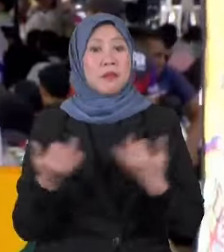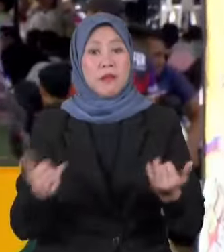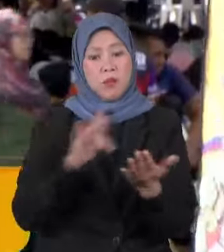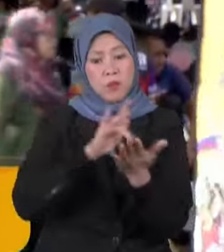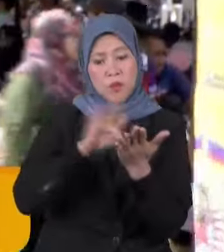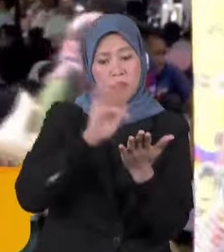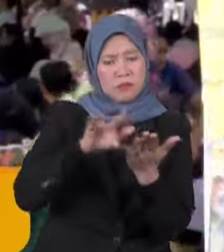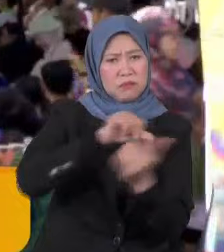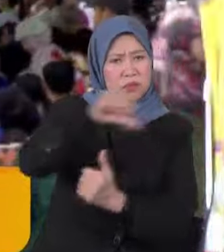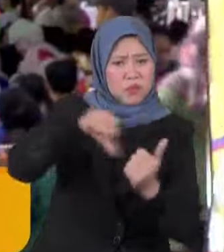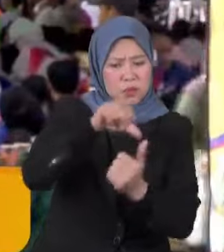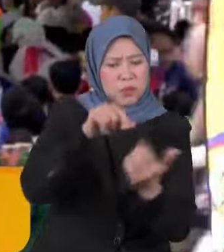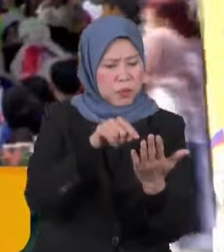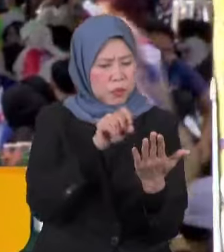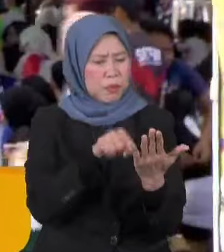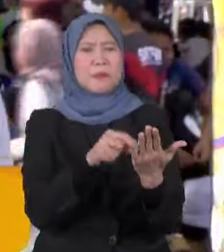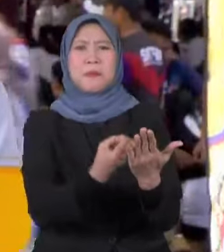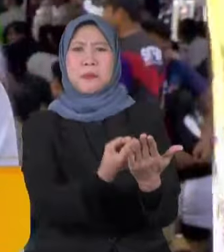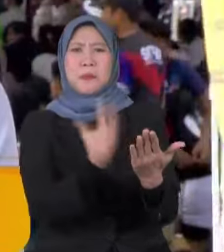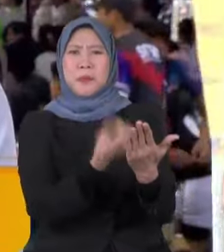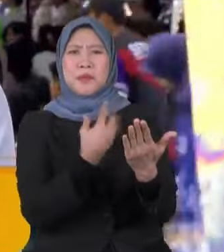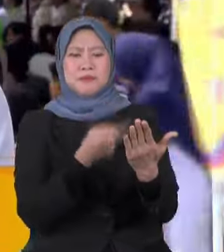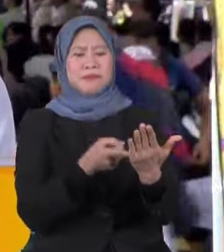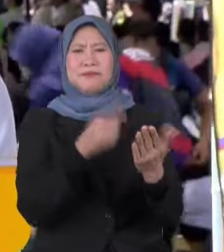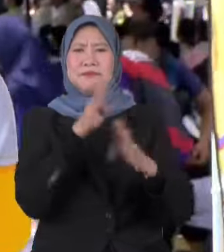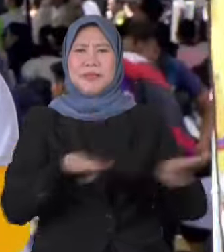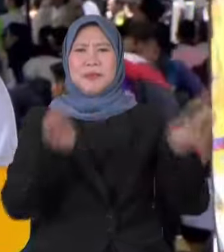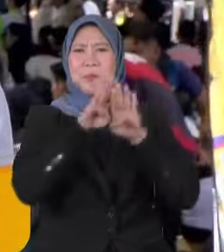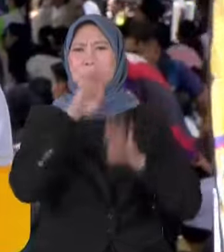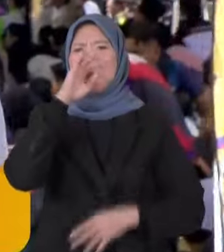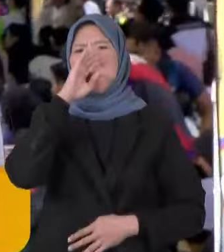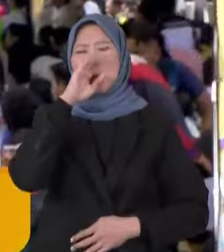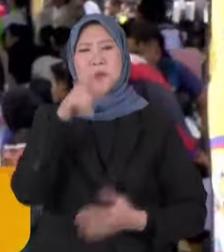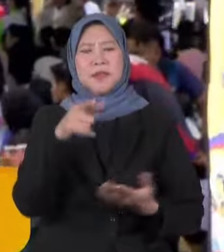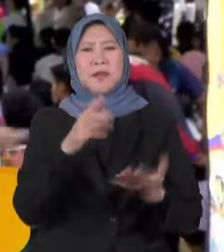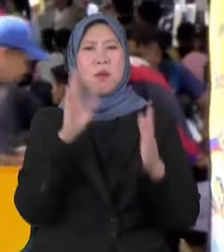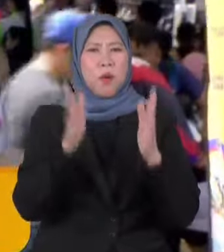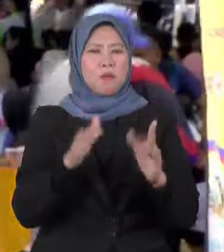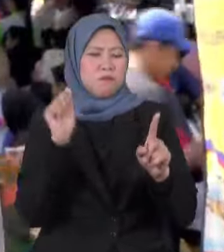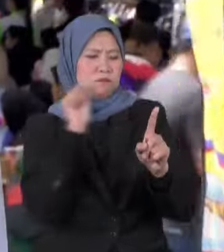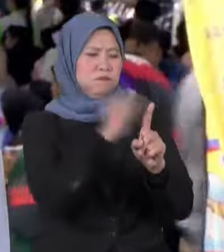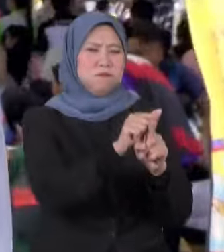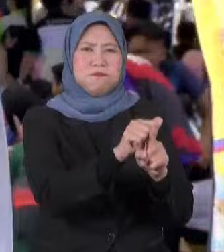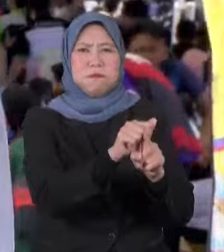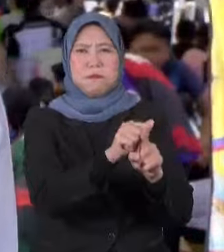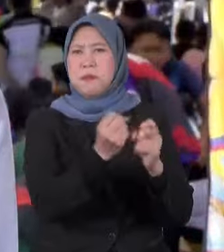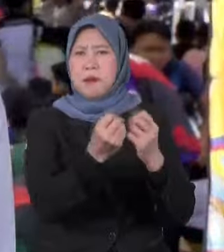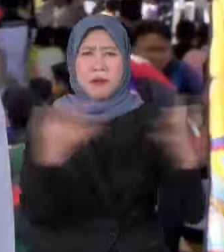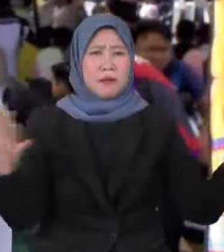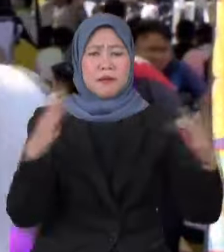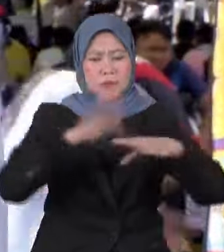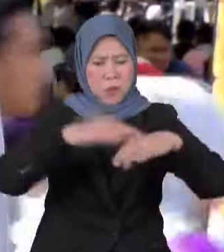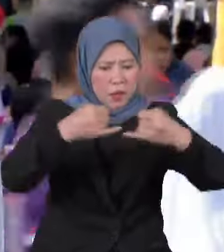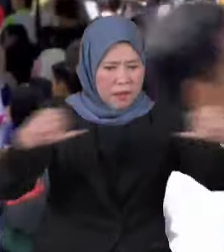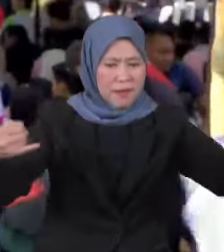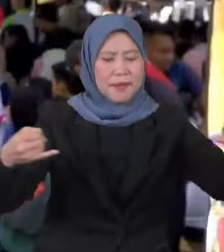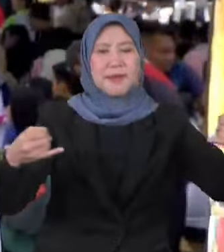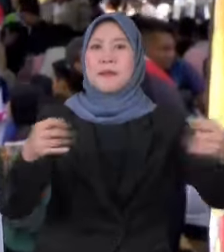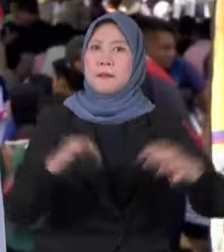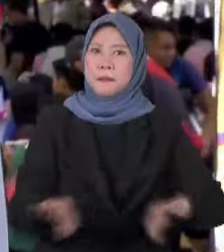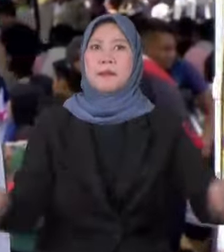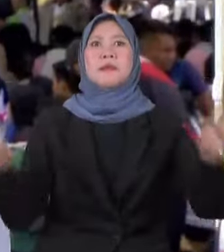media, banyaklah fake news, berita palsu. Banyaklah scammer dan sebagainya. Jadi, sangat-sangat penting untuk